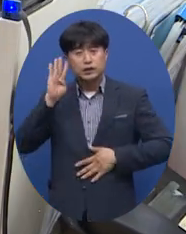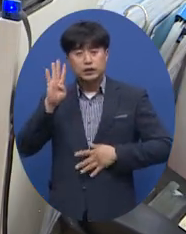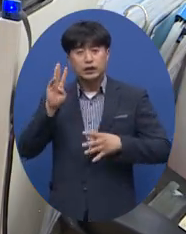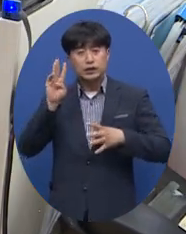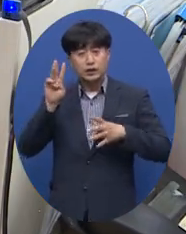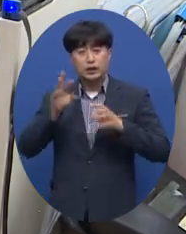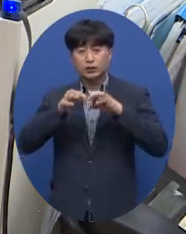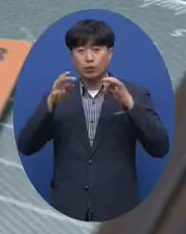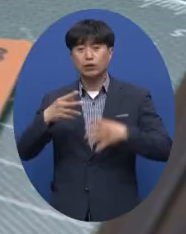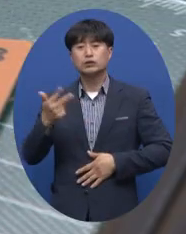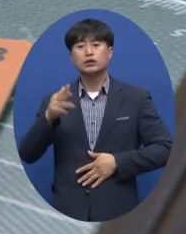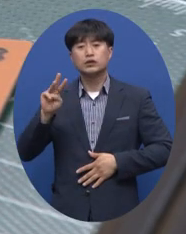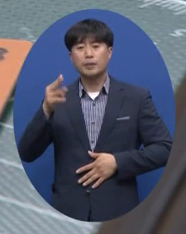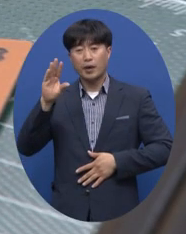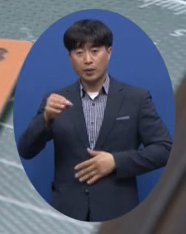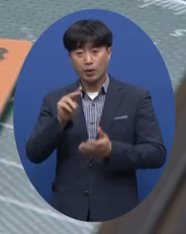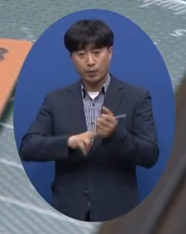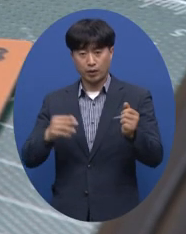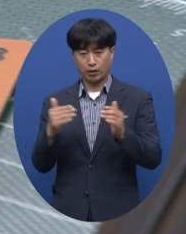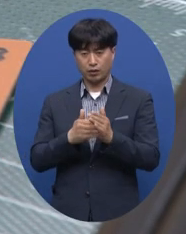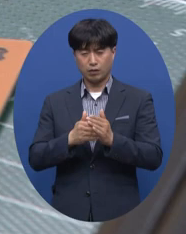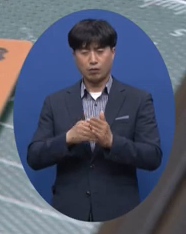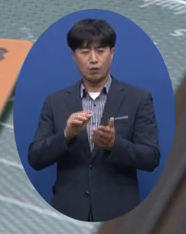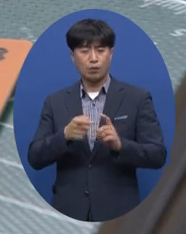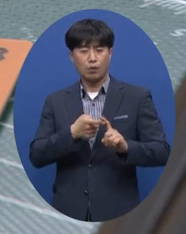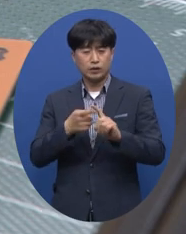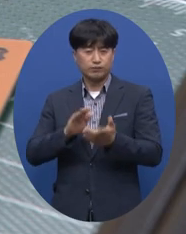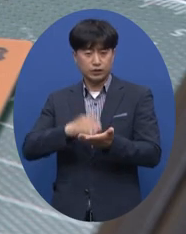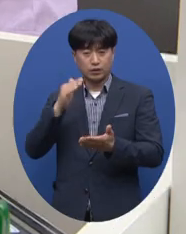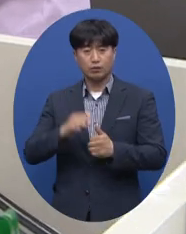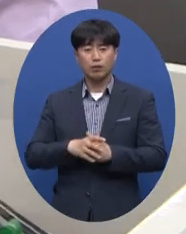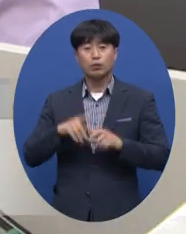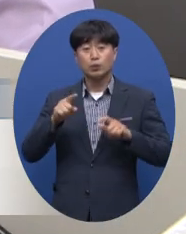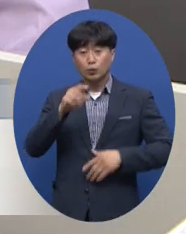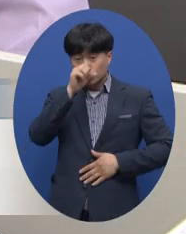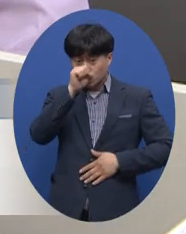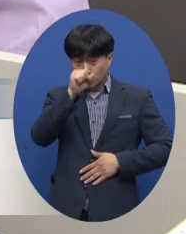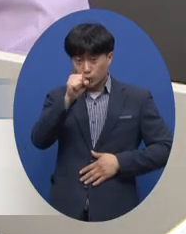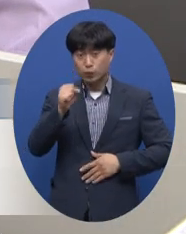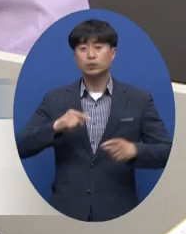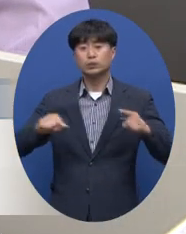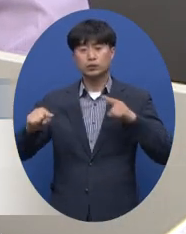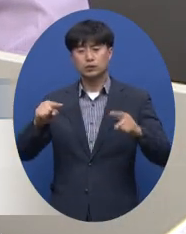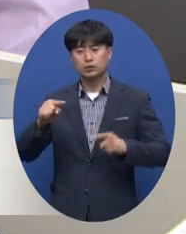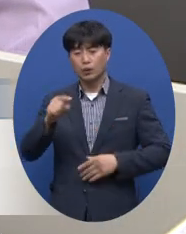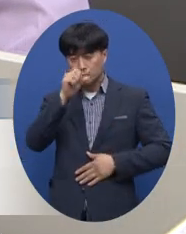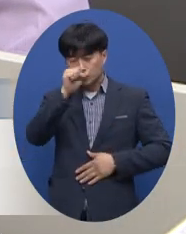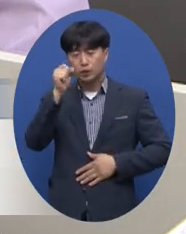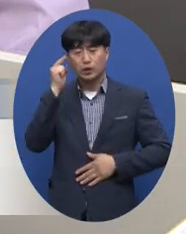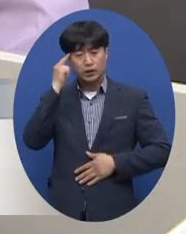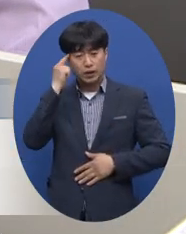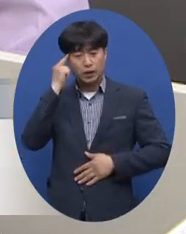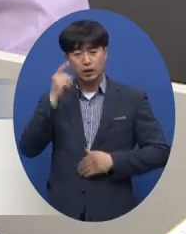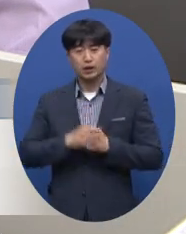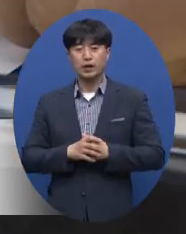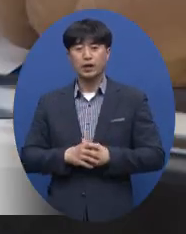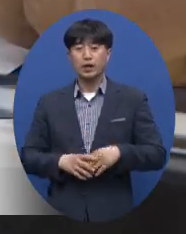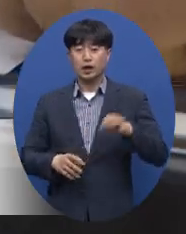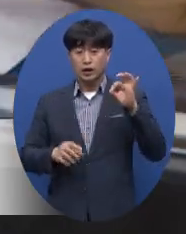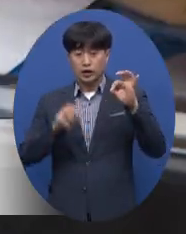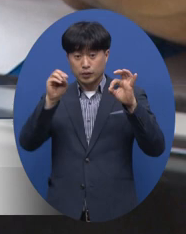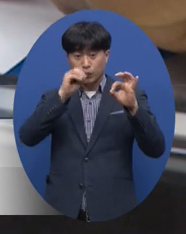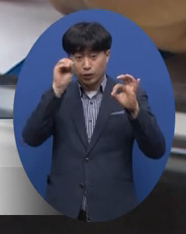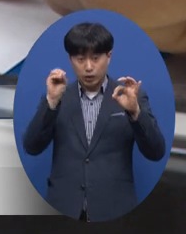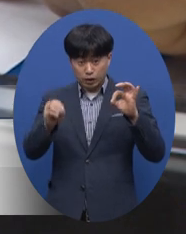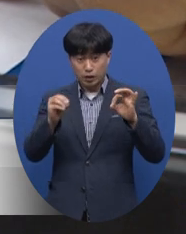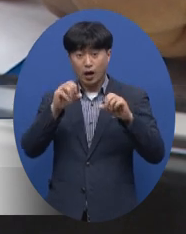사흘만에 실천 생물만 원 어치가 팔려 나갈 정도로 관심이 뜨겁습니다 이거네 참 좋은 정책이다 긍정적으로 바라봐 써요